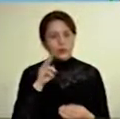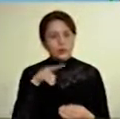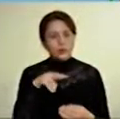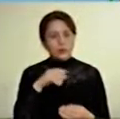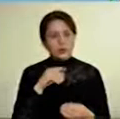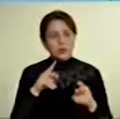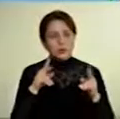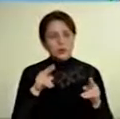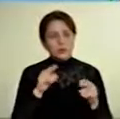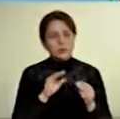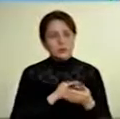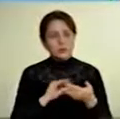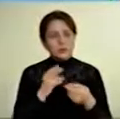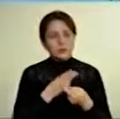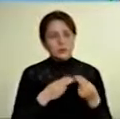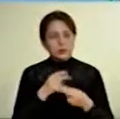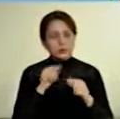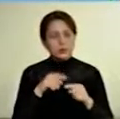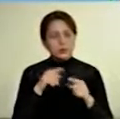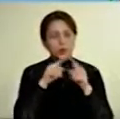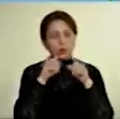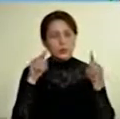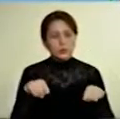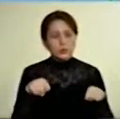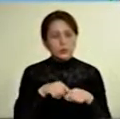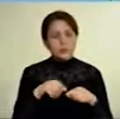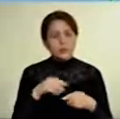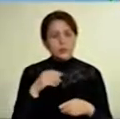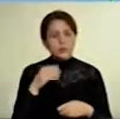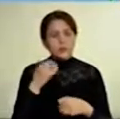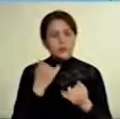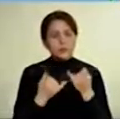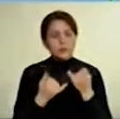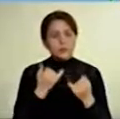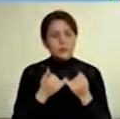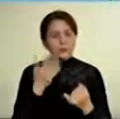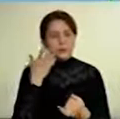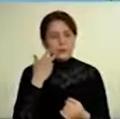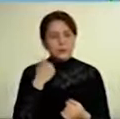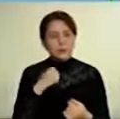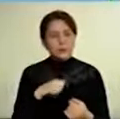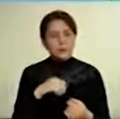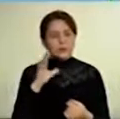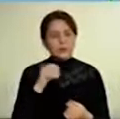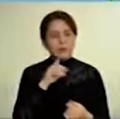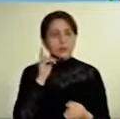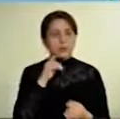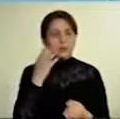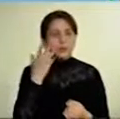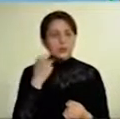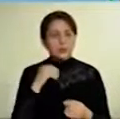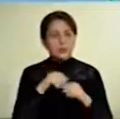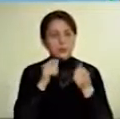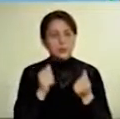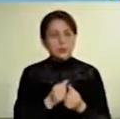kesmani qo'yadigan bo'lsak, bu to'g'ri to'rtburchaklarimiz sariq rangdagi shakllarga va yashil rangdagi shakllarga